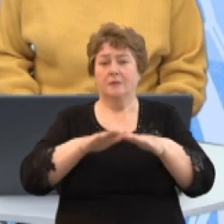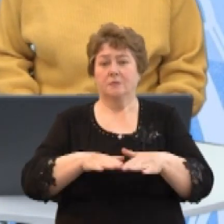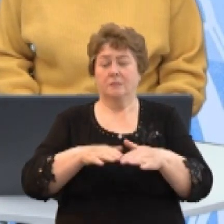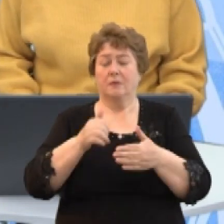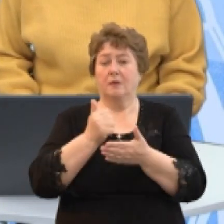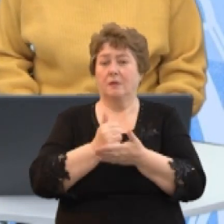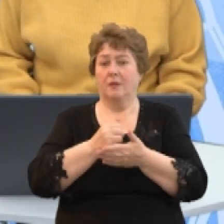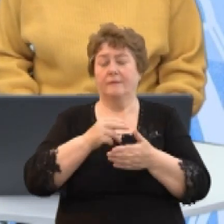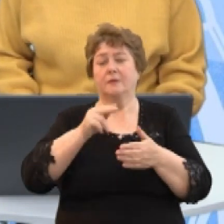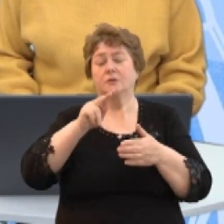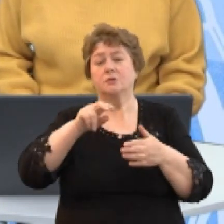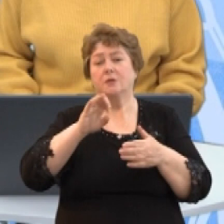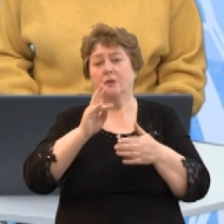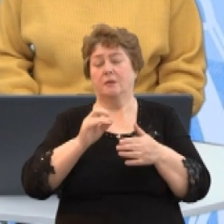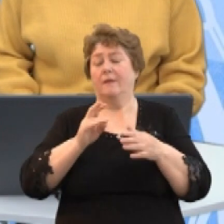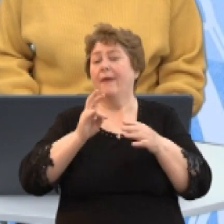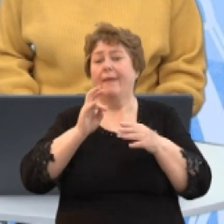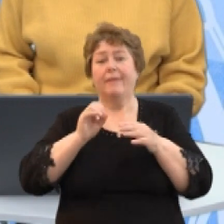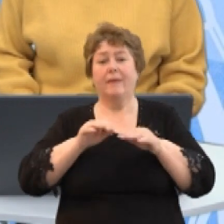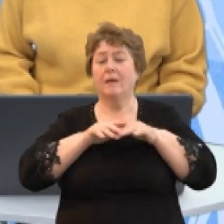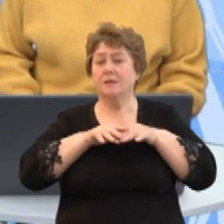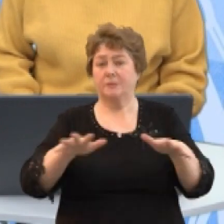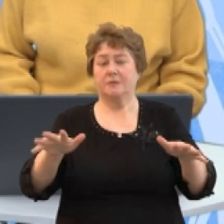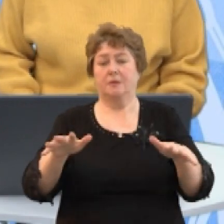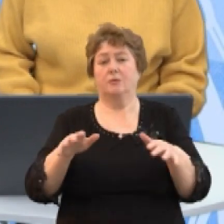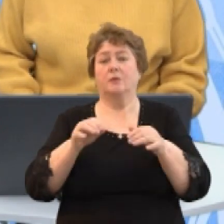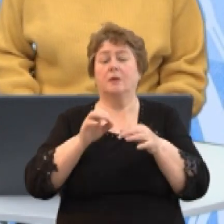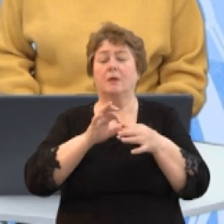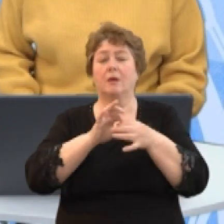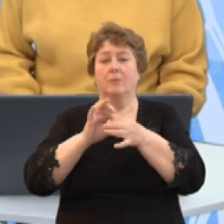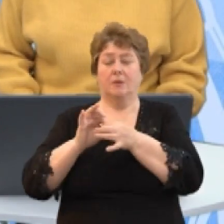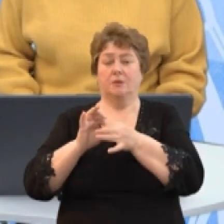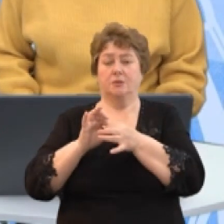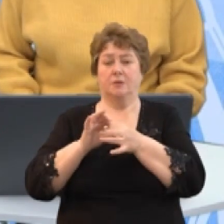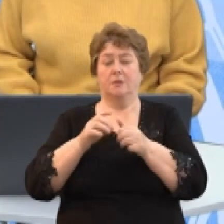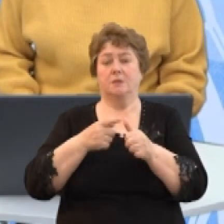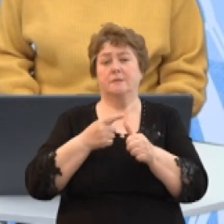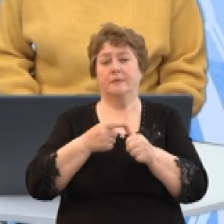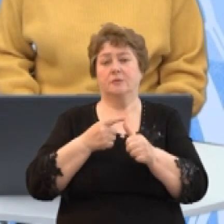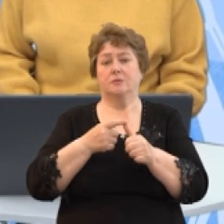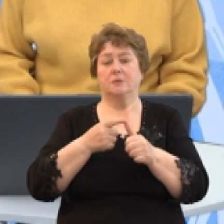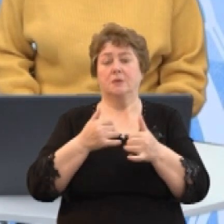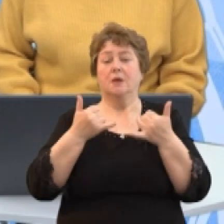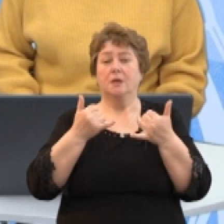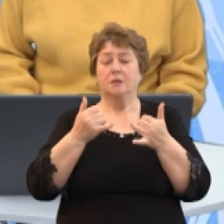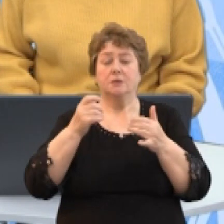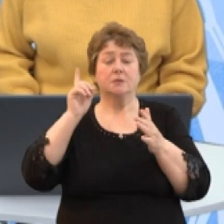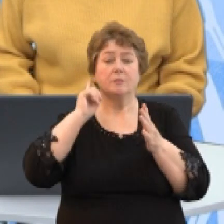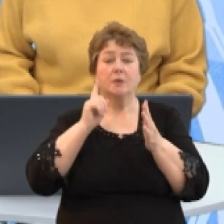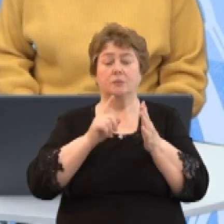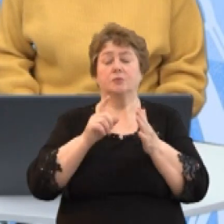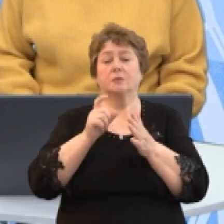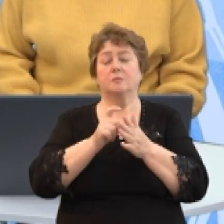называются не распространенными предложений а теперь давайте послушаем отрывок из стихотворения